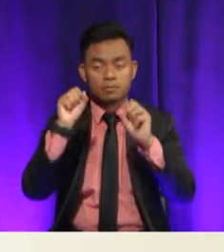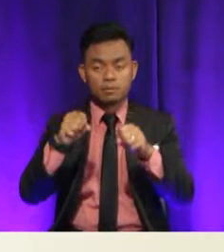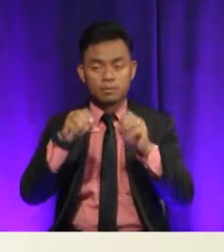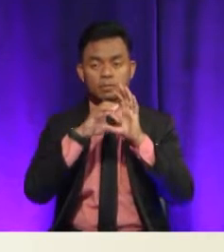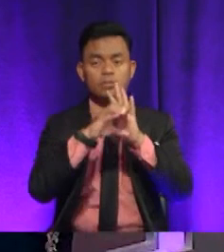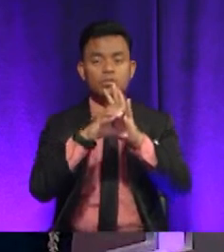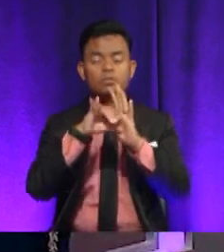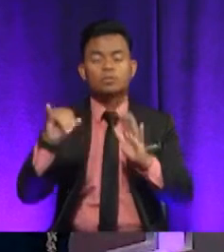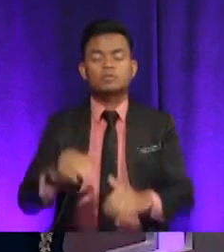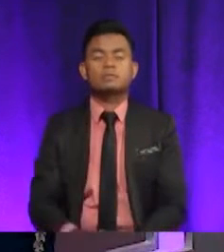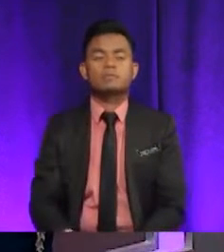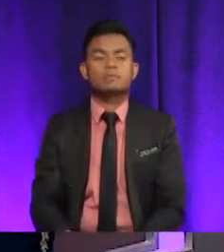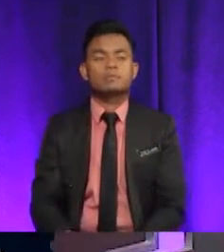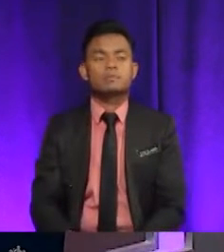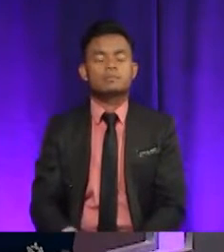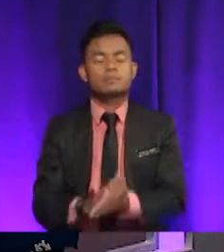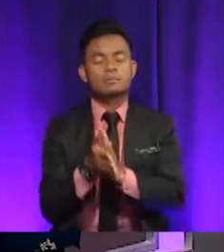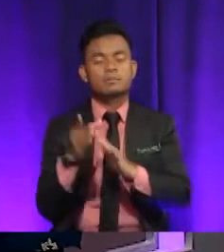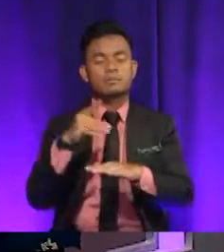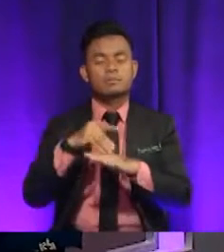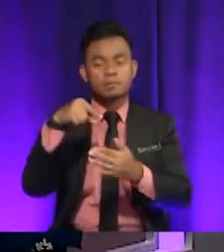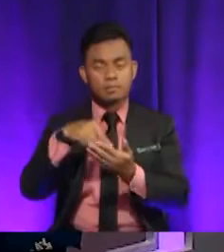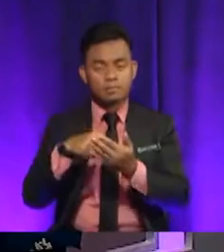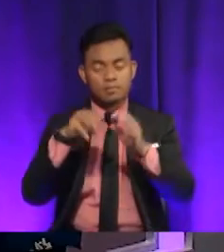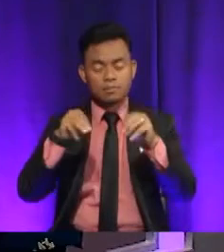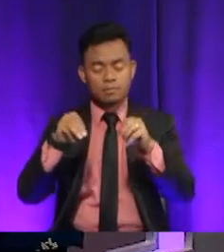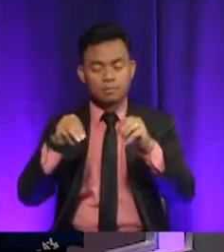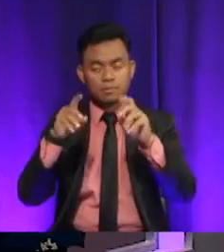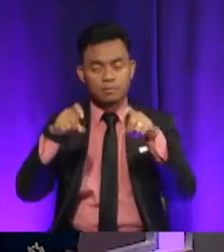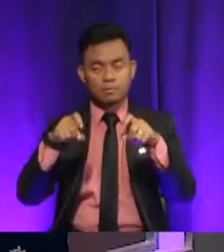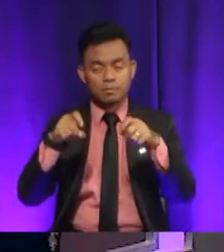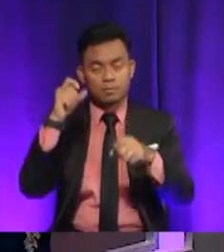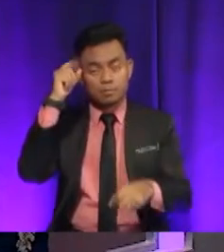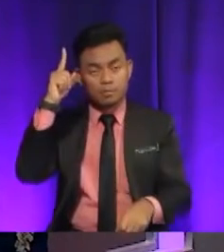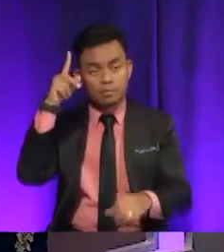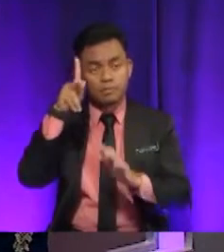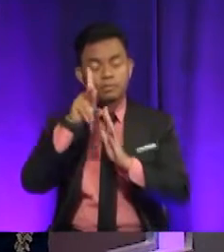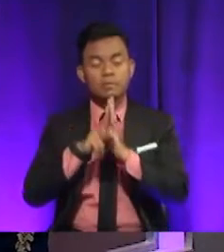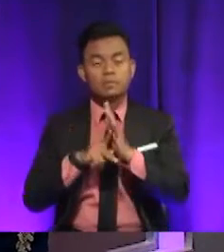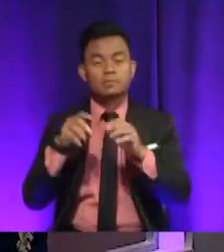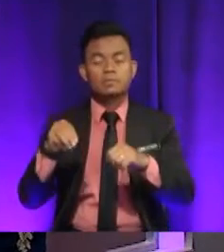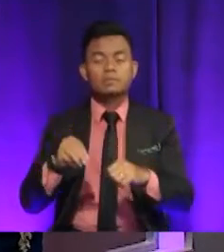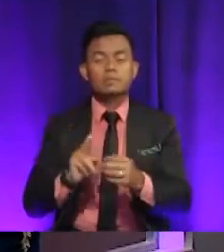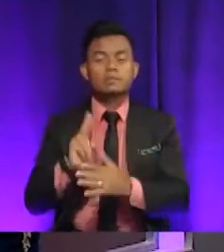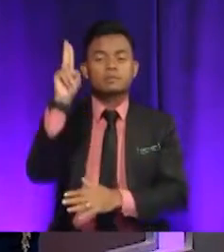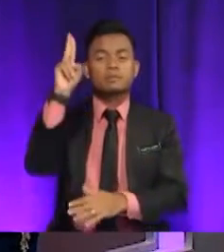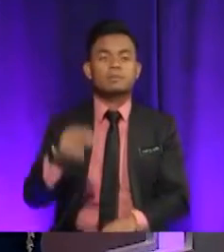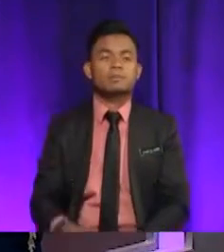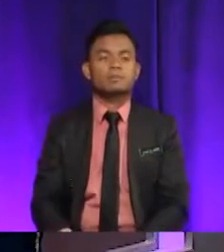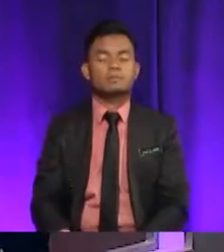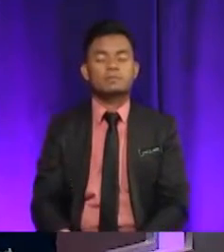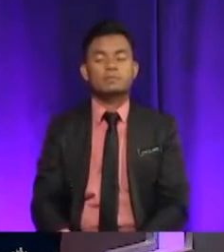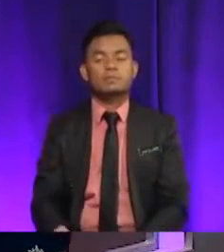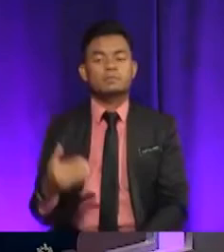kita boleh contohin jadi di sini murid-murid perlu paham kepribadian unggul yang melibatkan sifat